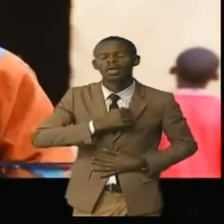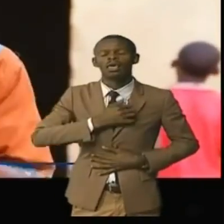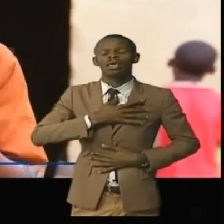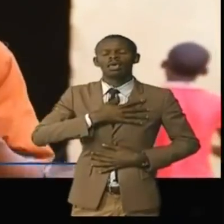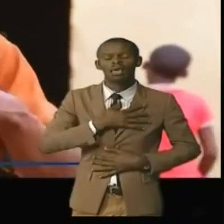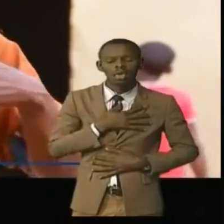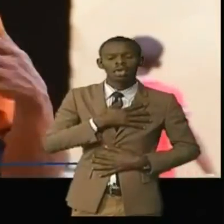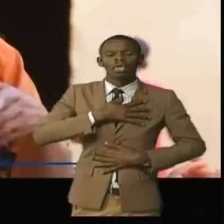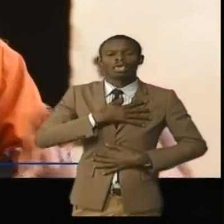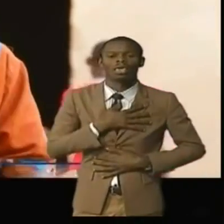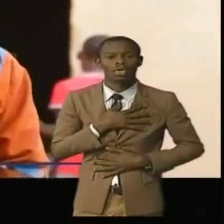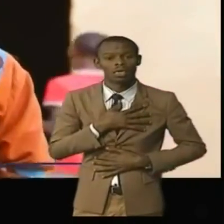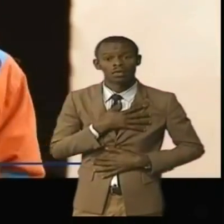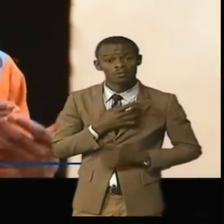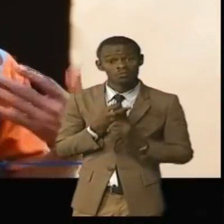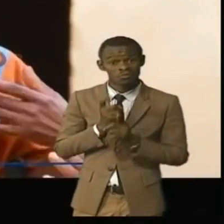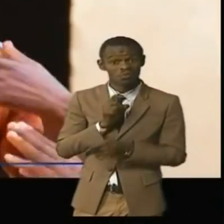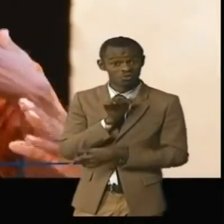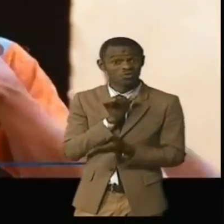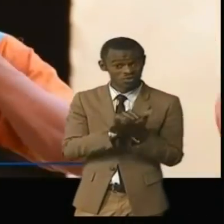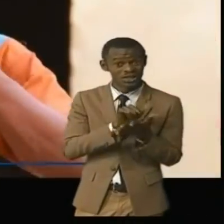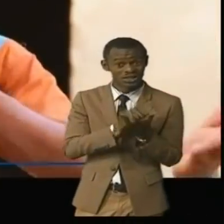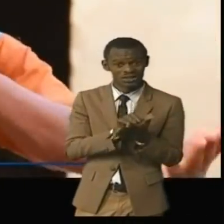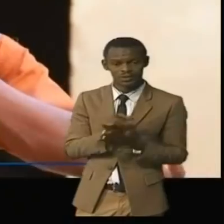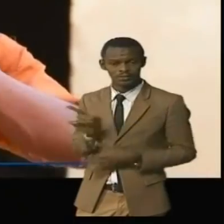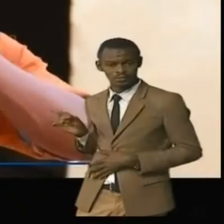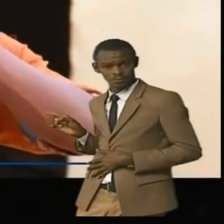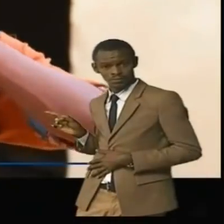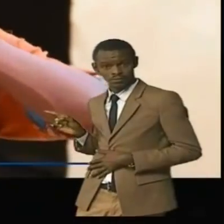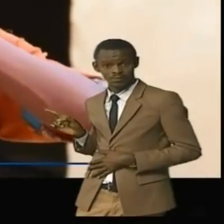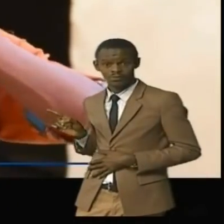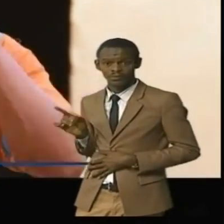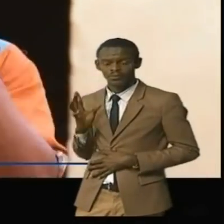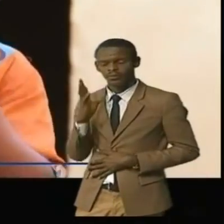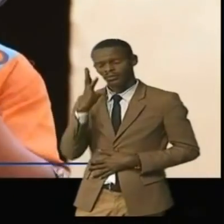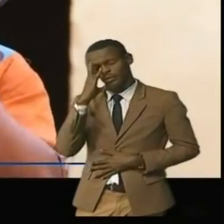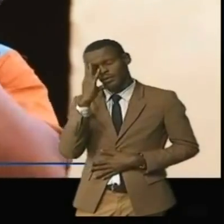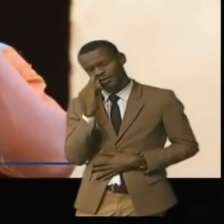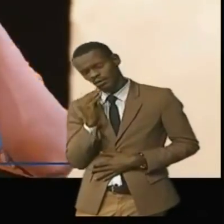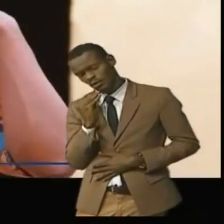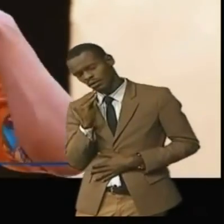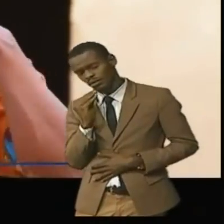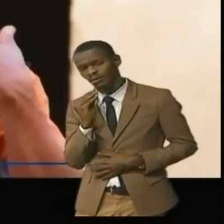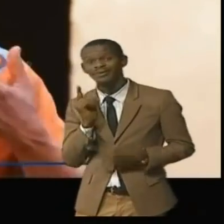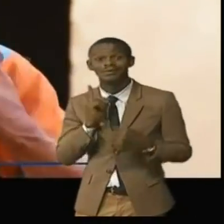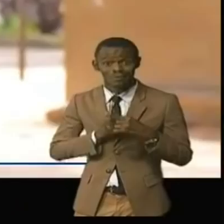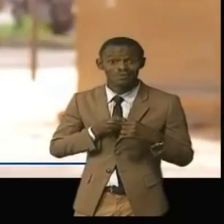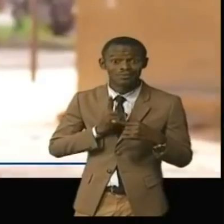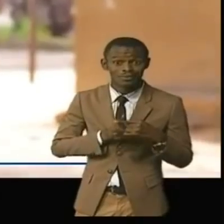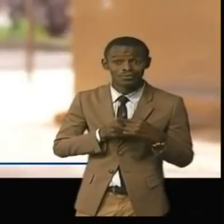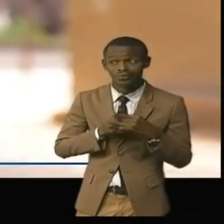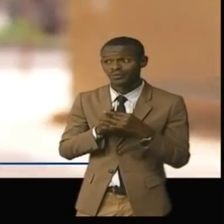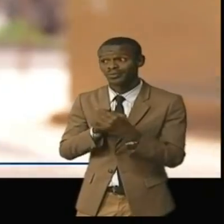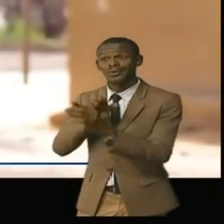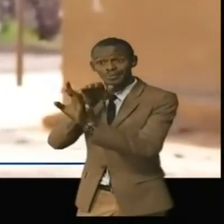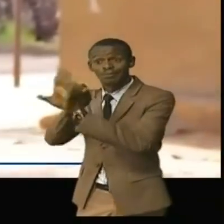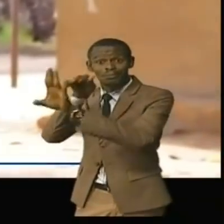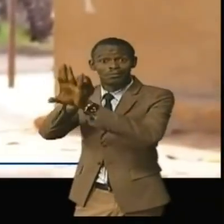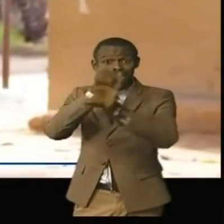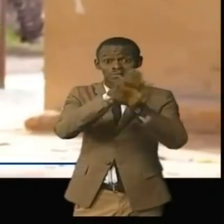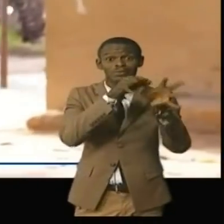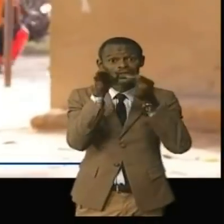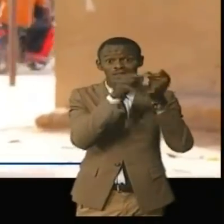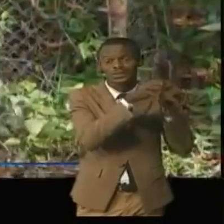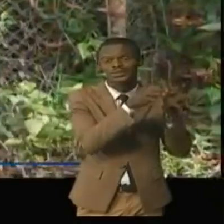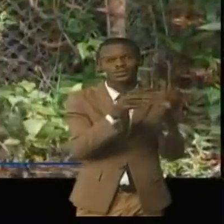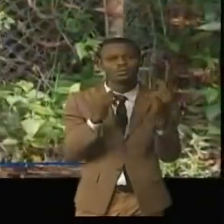péniblement, très mal à l'aise ici au village. Nous en avons parlé à tout le monde, mais personne ne nous écoute. Des points d'eau installés